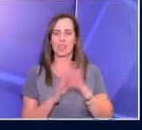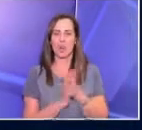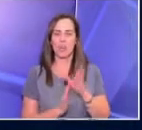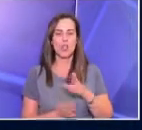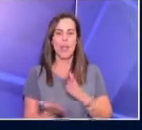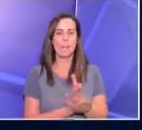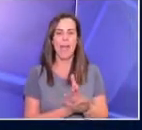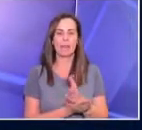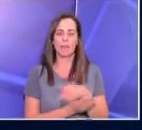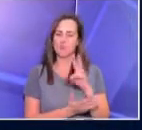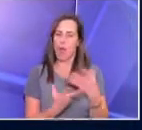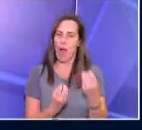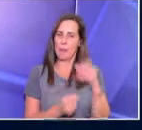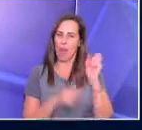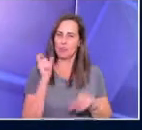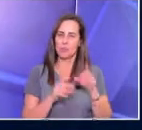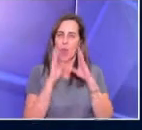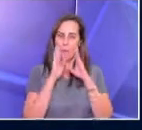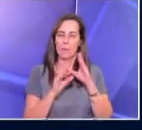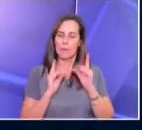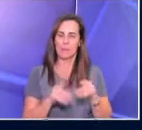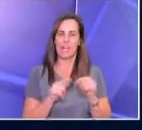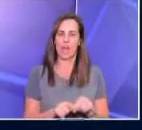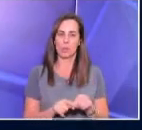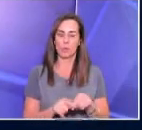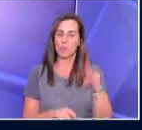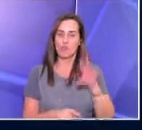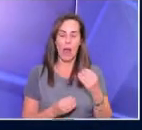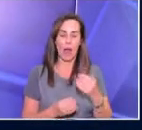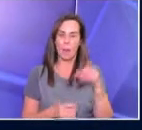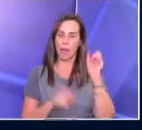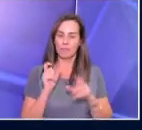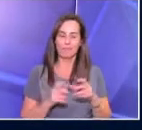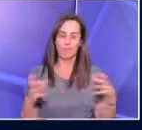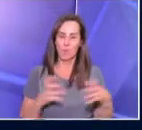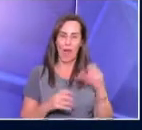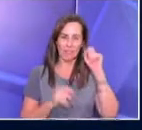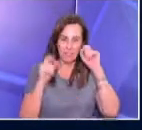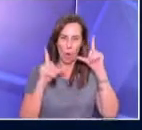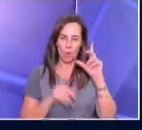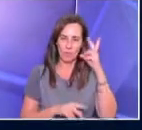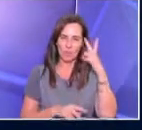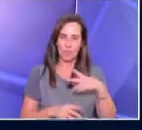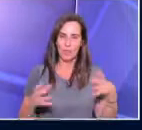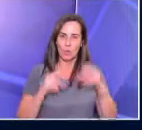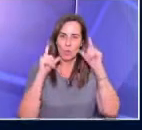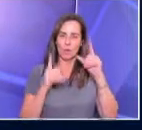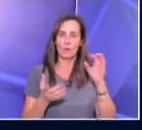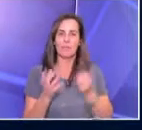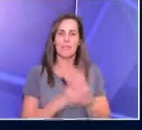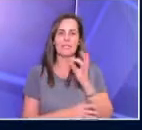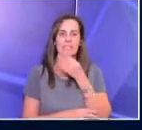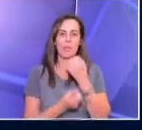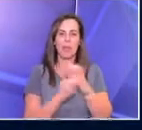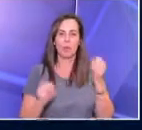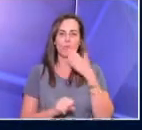יש אמת, יש הרבה מאוד אנשים שמאמינים בדרך הזאת, יש הרבה לבבות, תנועת תורות שתבינו בעצור האחרון. תנועת התעוררות קמה מצעירים